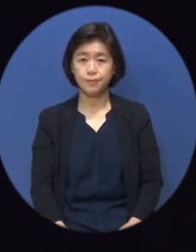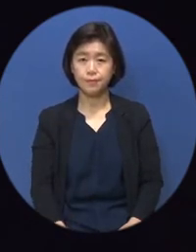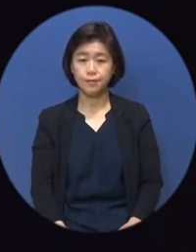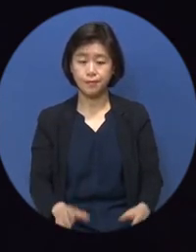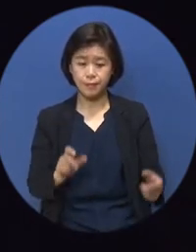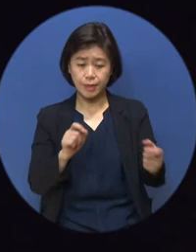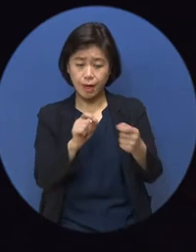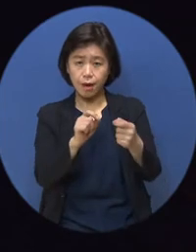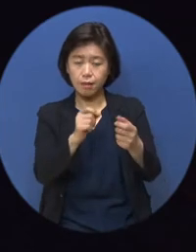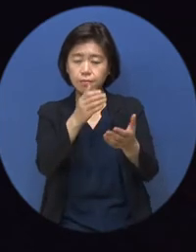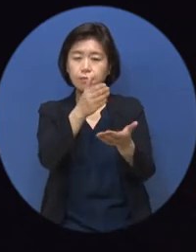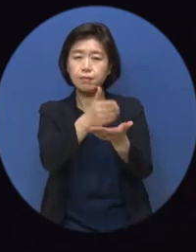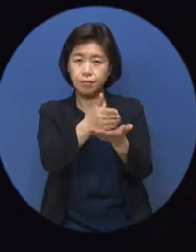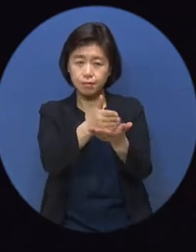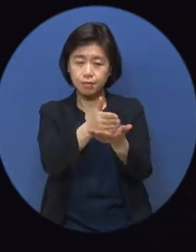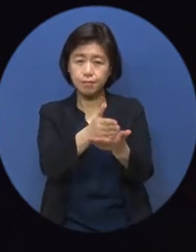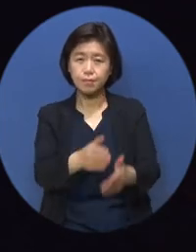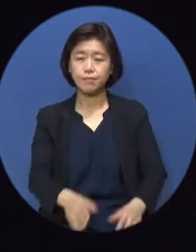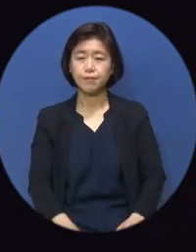다가서지 마라.